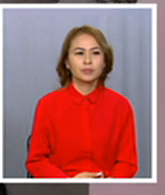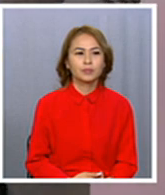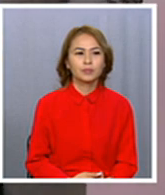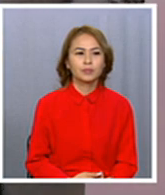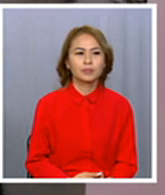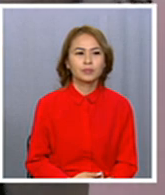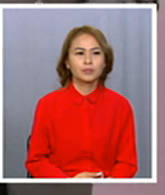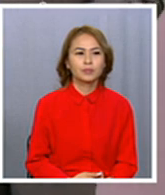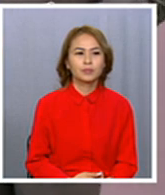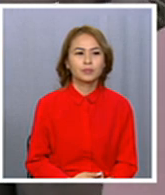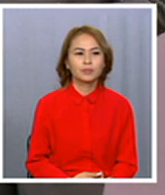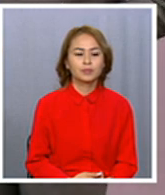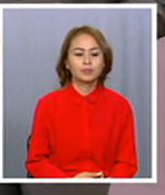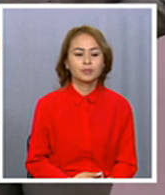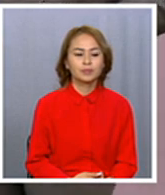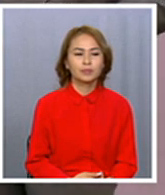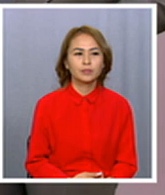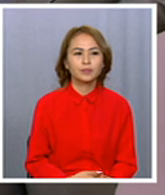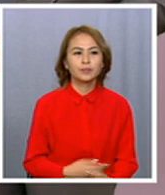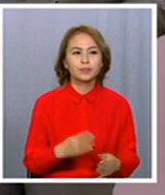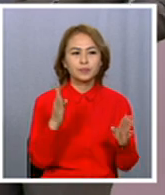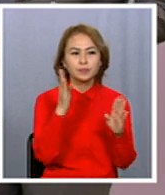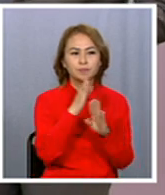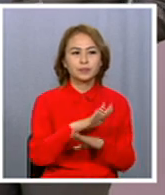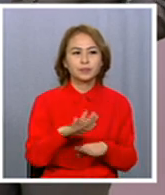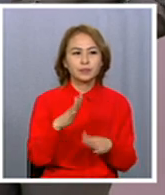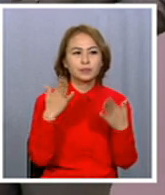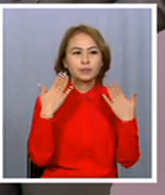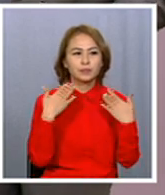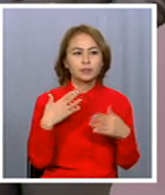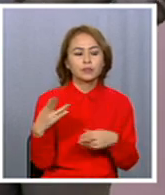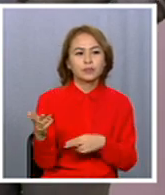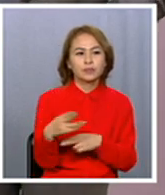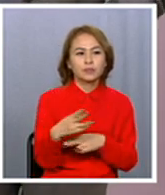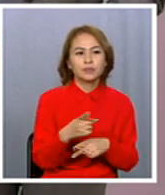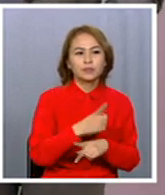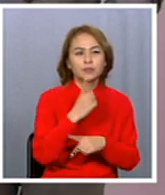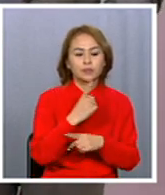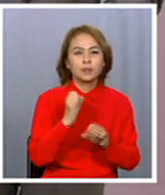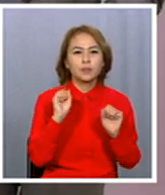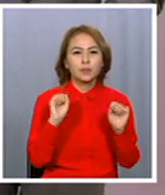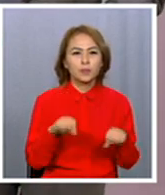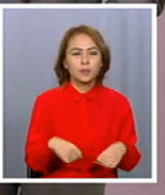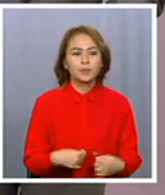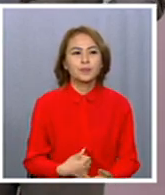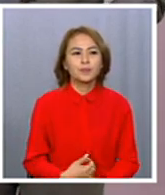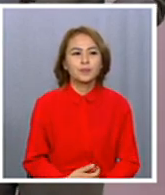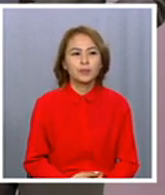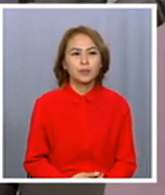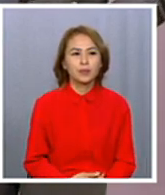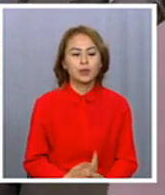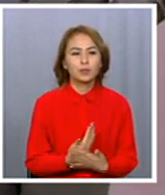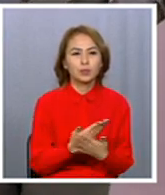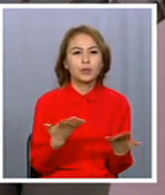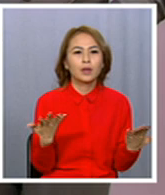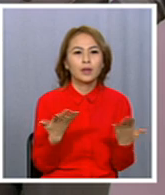жоқ. Келесі пікір, табиғат аясында демалғанда балық аулауға болады. Бұл қандай